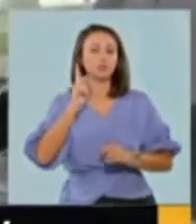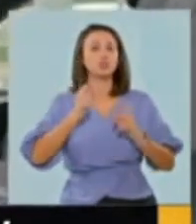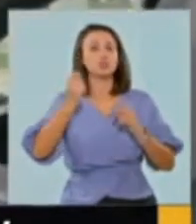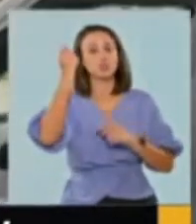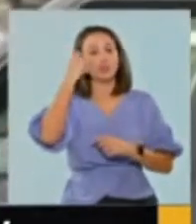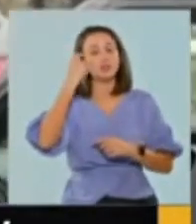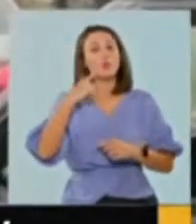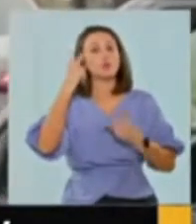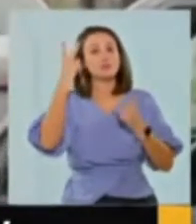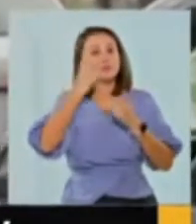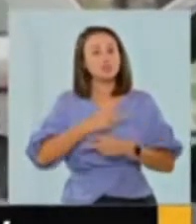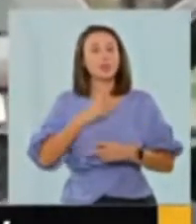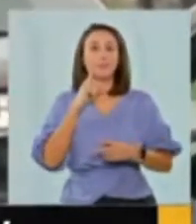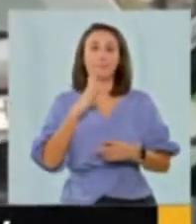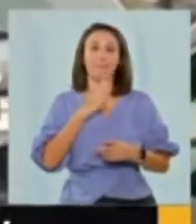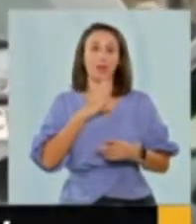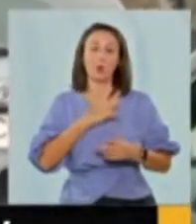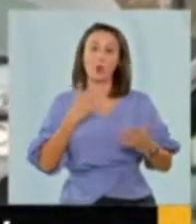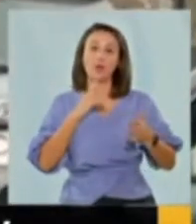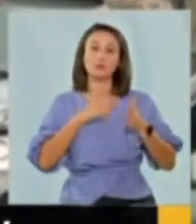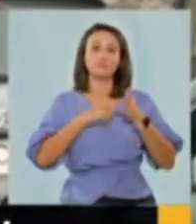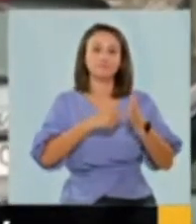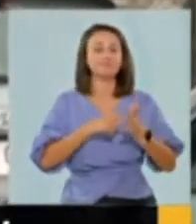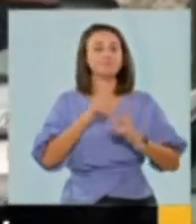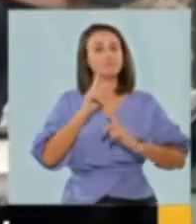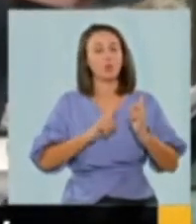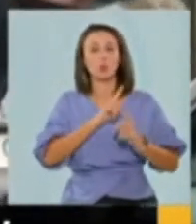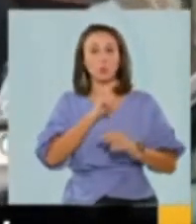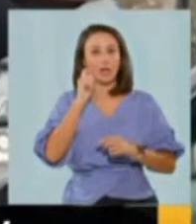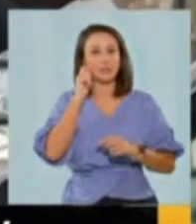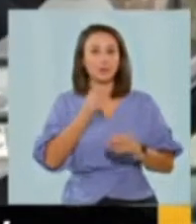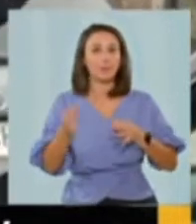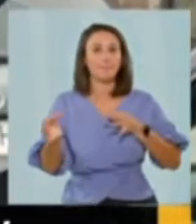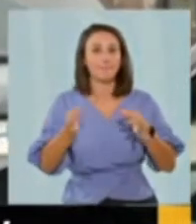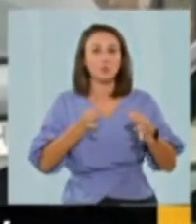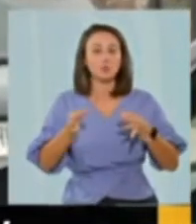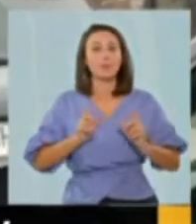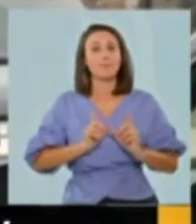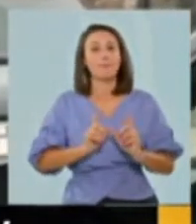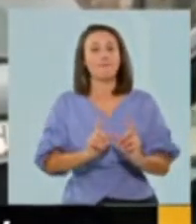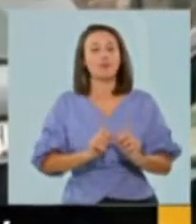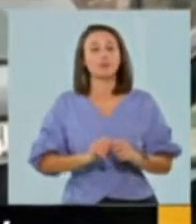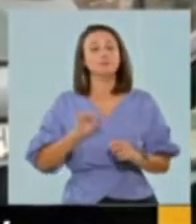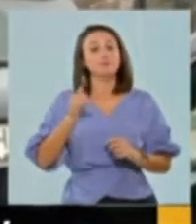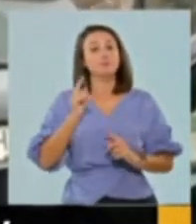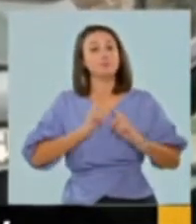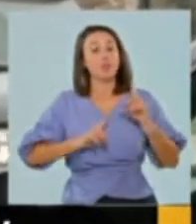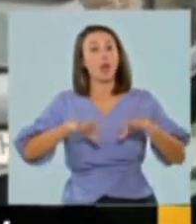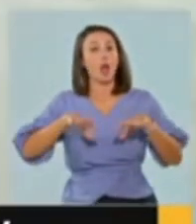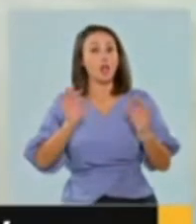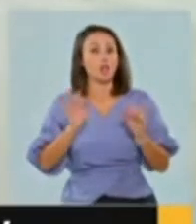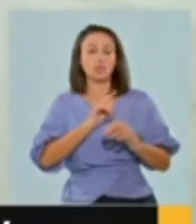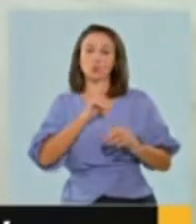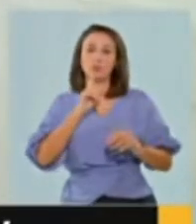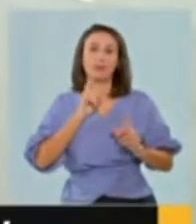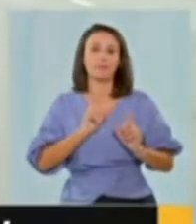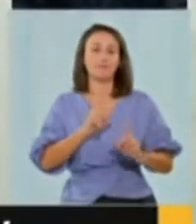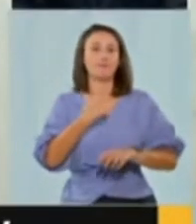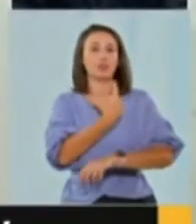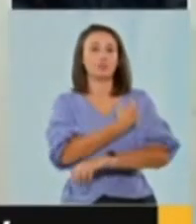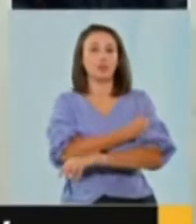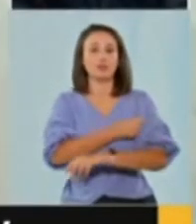cetățenii își vor da seama de riscurile la care se expun dacă nu respectă măsurile de prevenție și dacă aleg să nu se